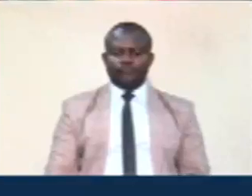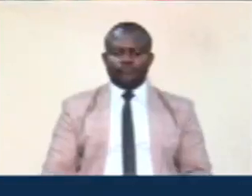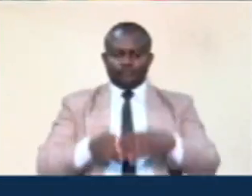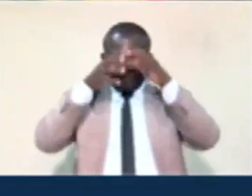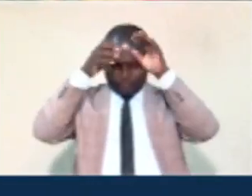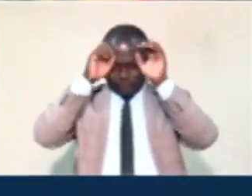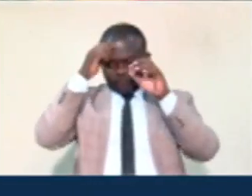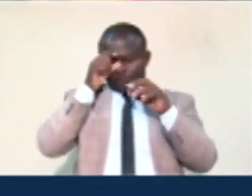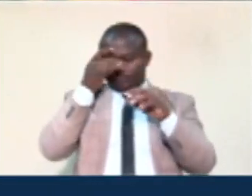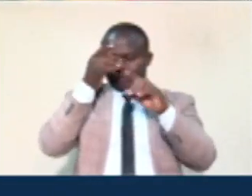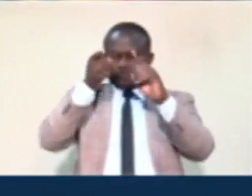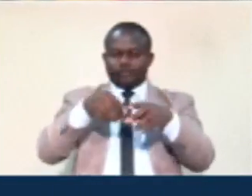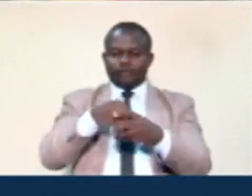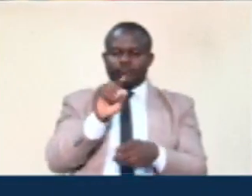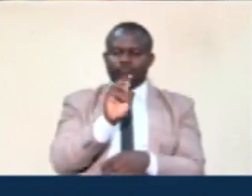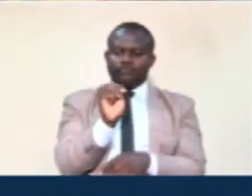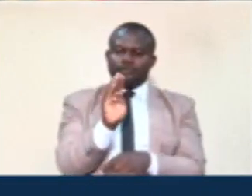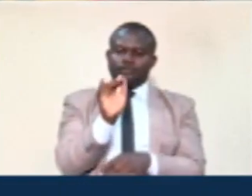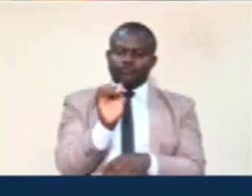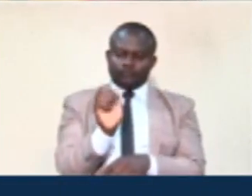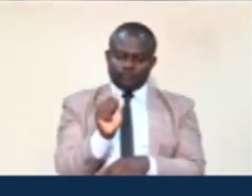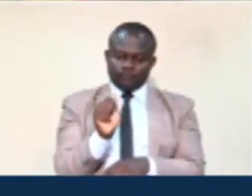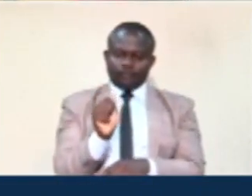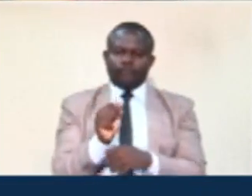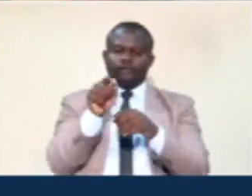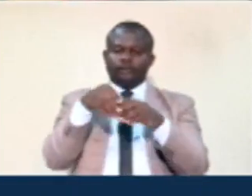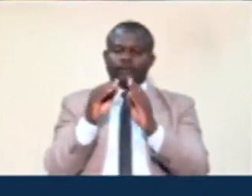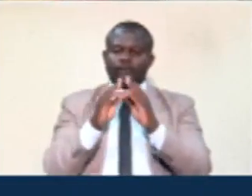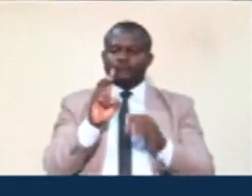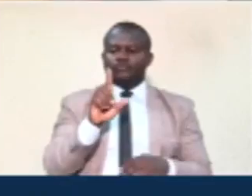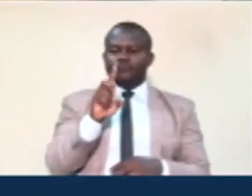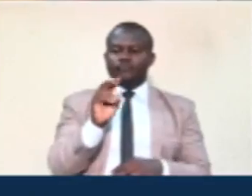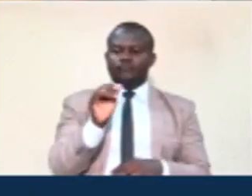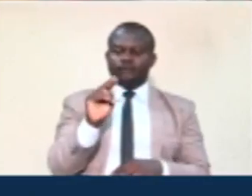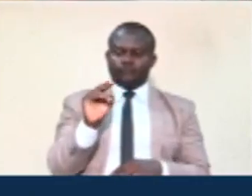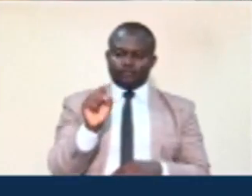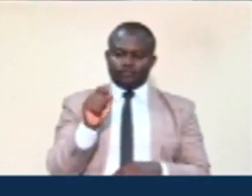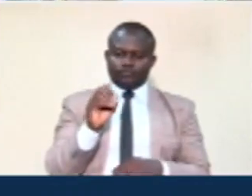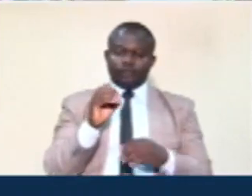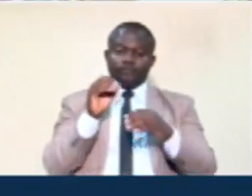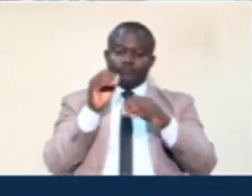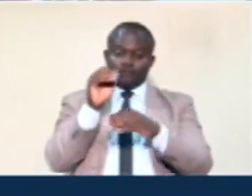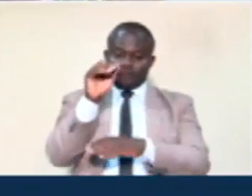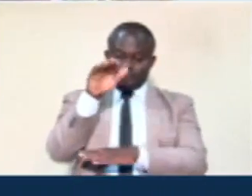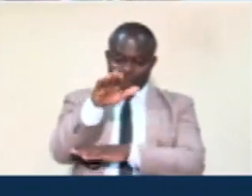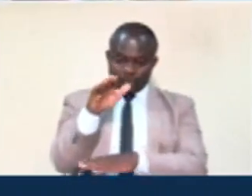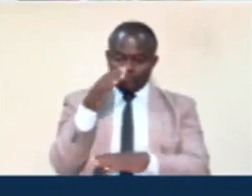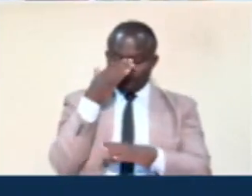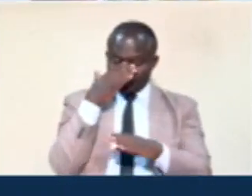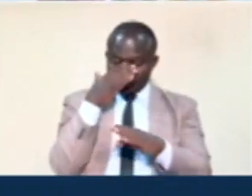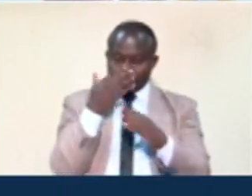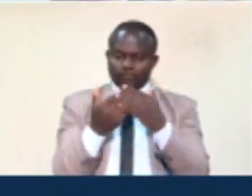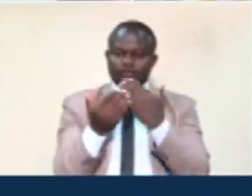Perezida Paul Kagame yageze muri Zambia mu mujyi w'ubukerarugendo wa Livingstone mu masaha ya mbere ya saa sita kuri wa mbere yakirwa na mugenzi we wa